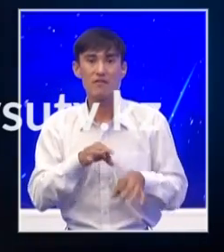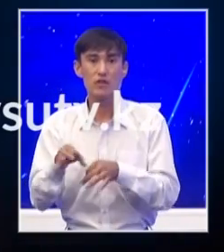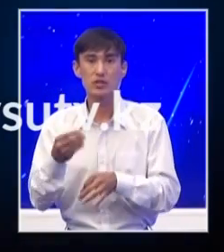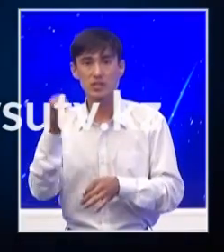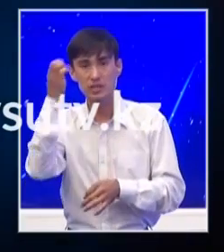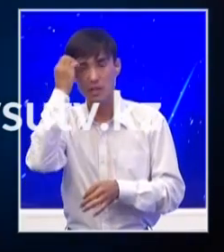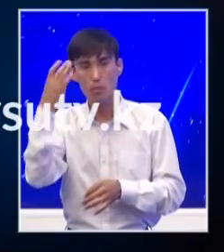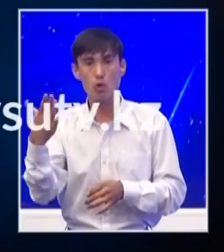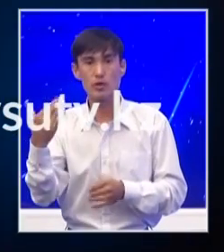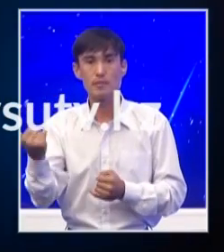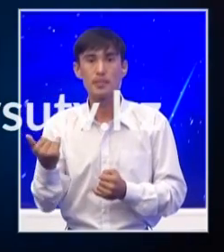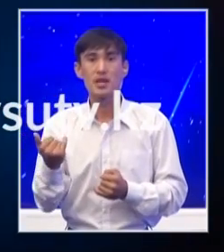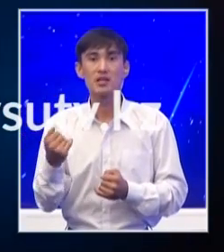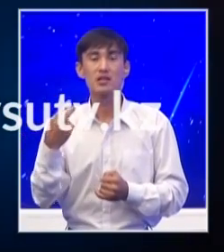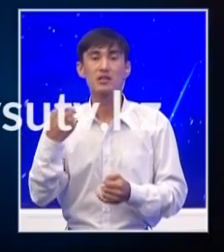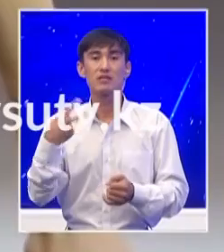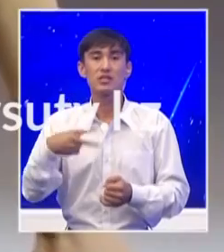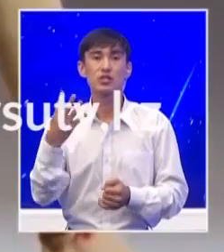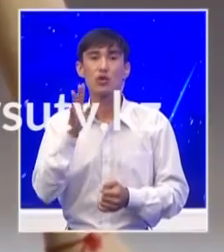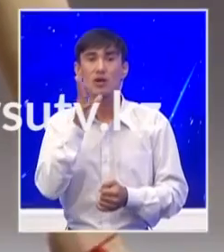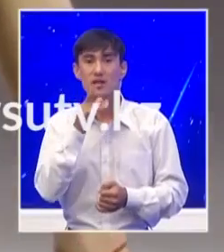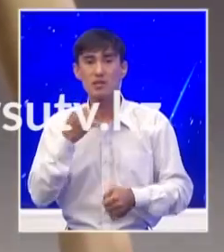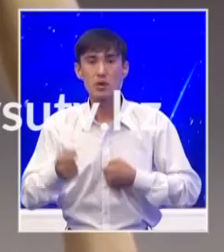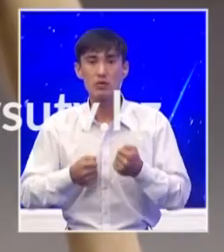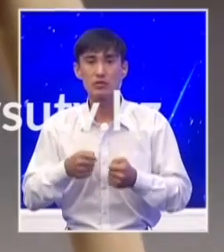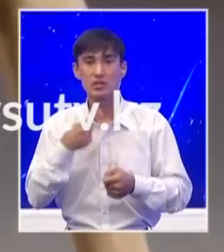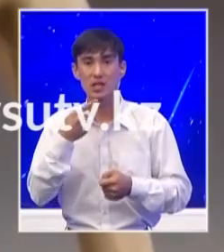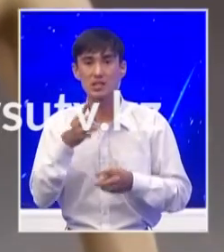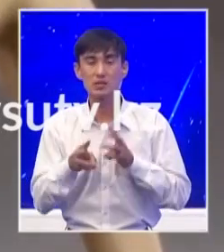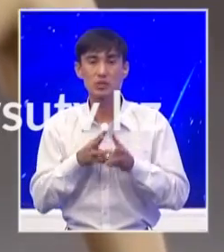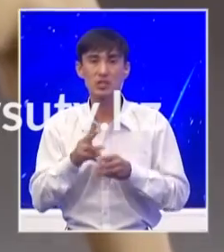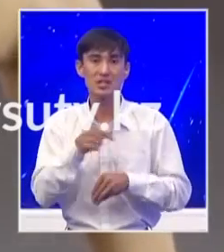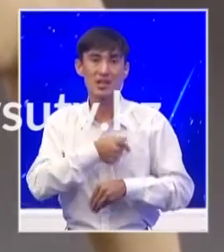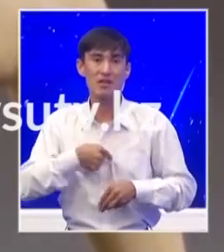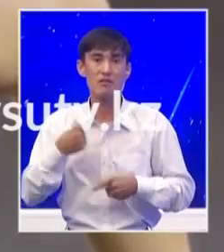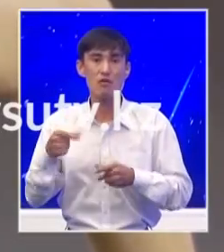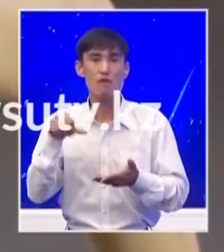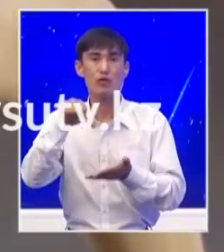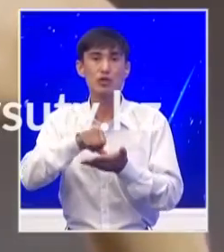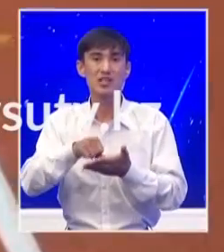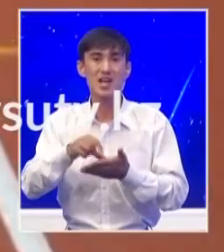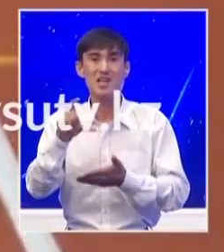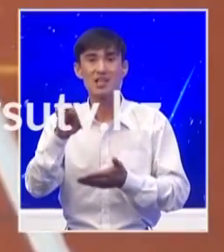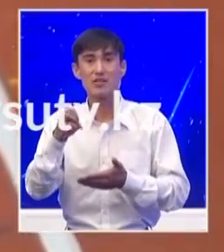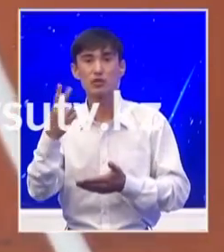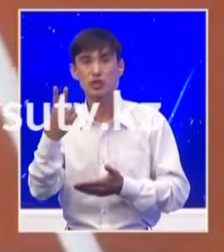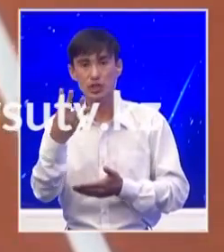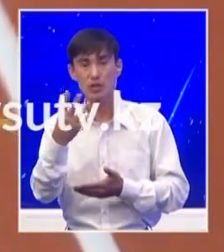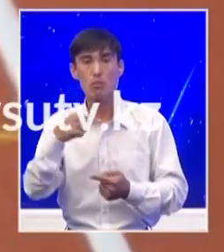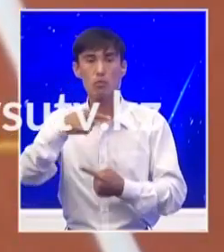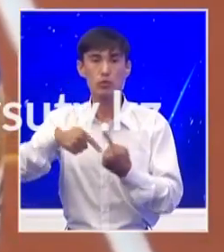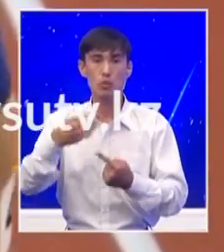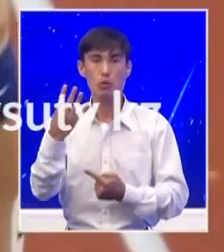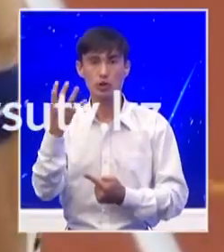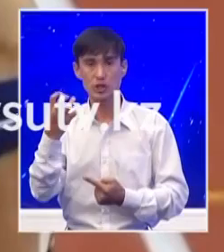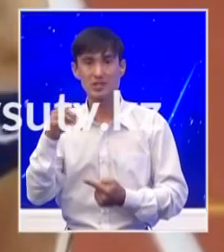Японии. До того 24-летняя бегунья раскритиковала решение тренеров о ее включении в эстафету 4 по 400 метров, которой